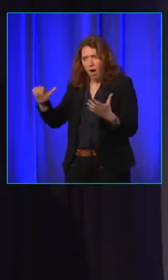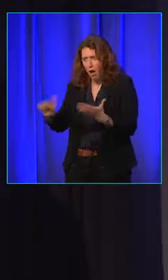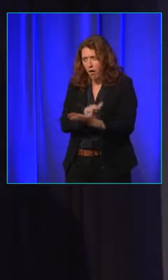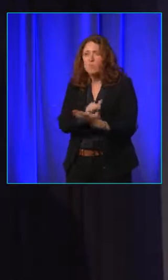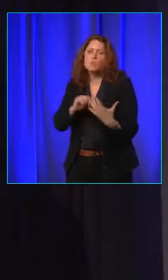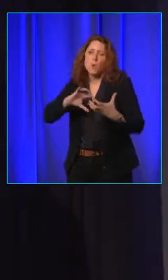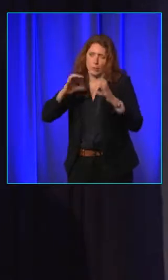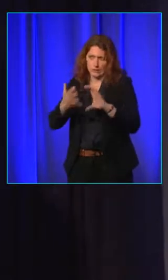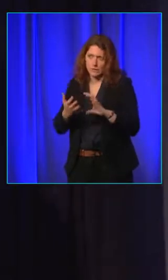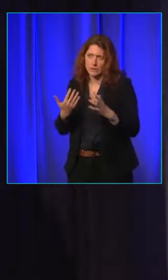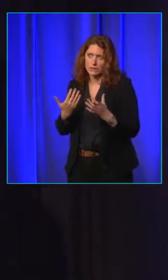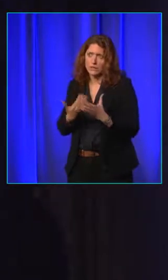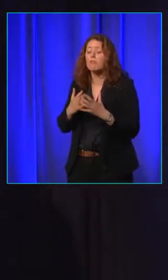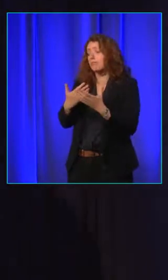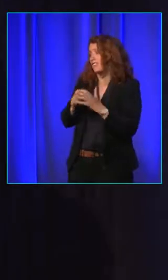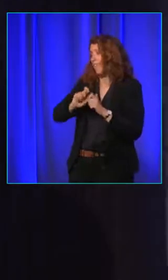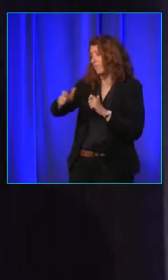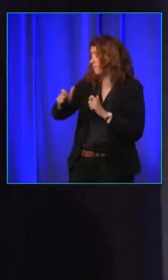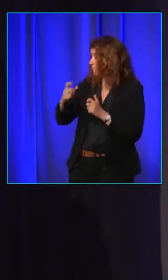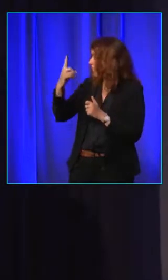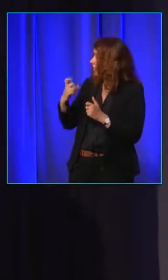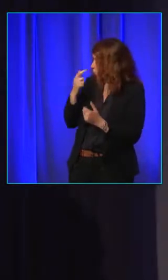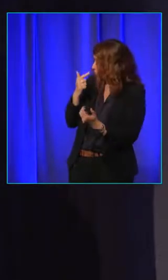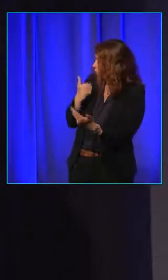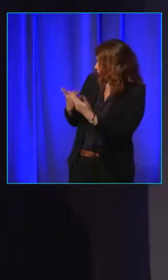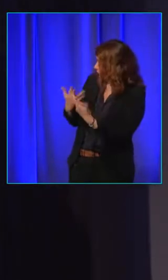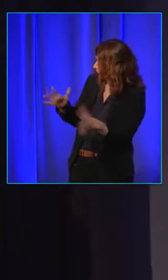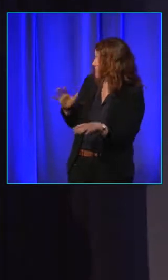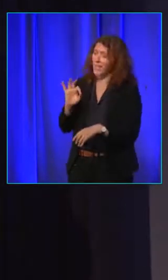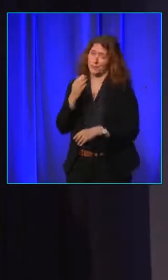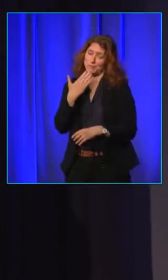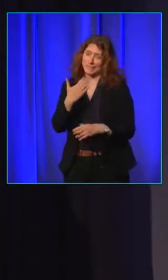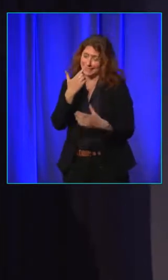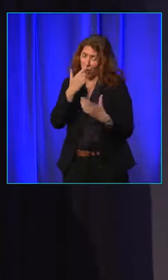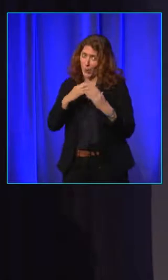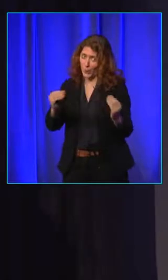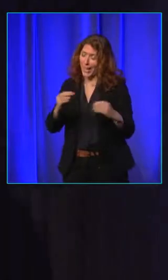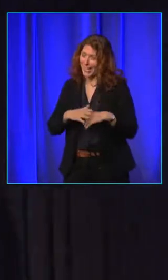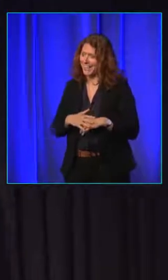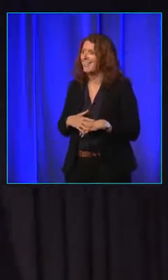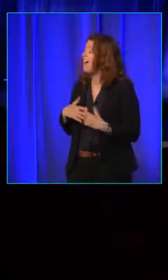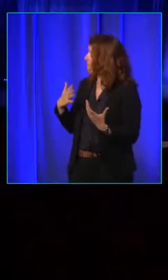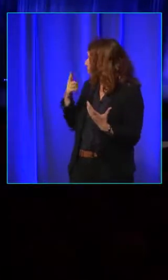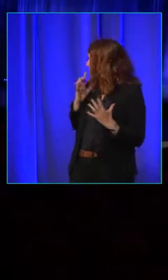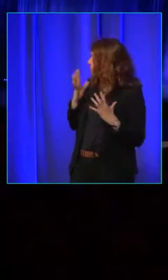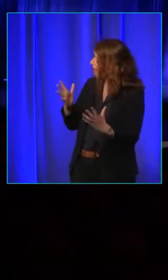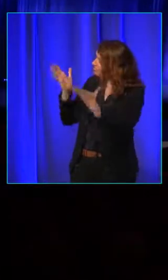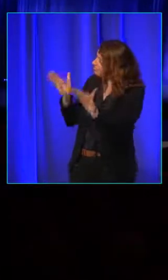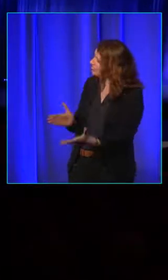à ta question? Oui, c'est plus concret. Merci. Voilà. Eh bien, elle est courageuse. Hein.